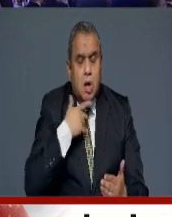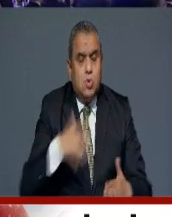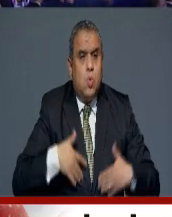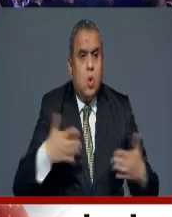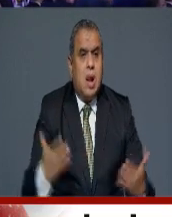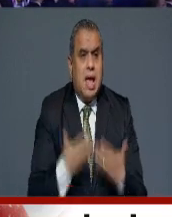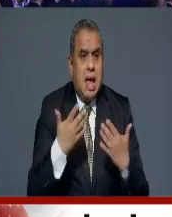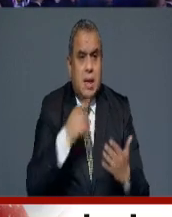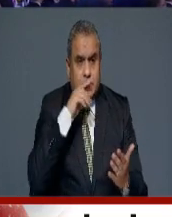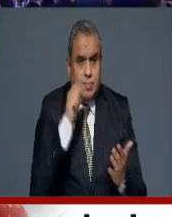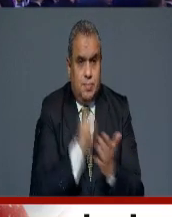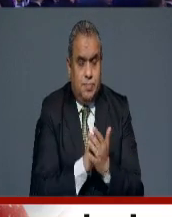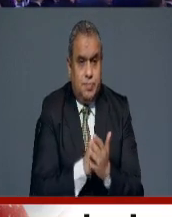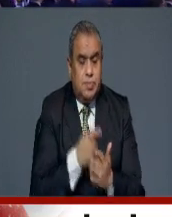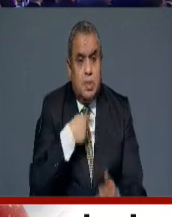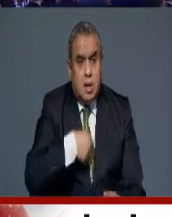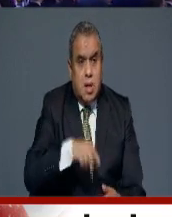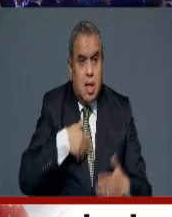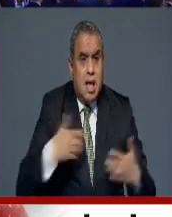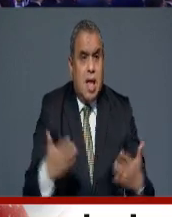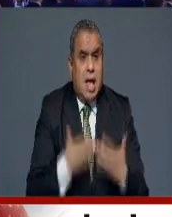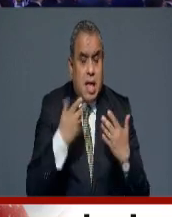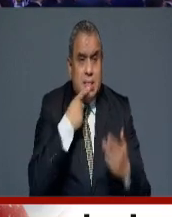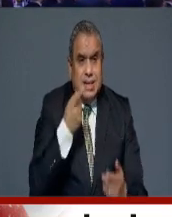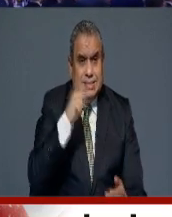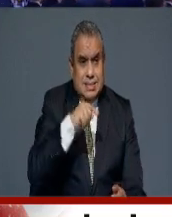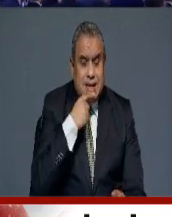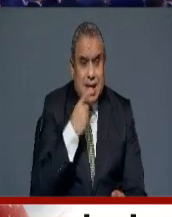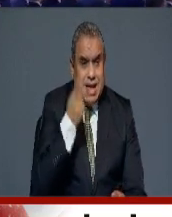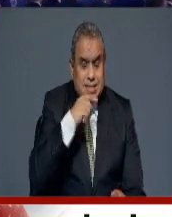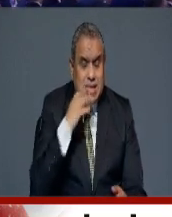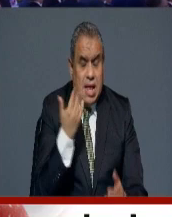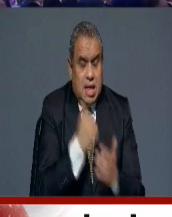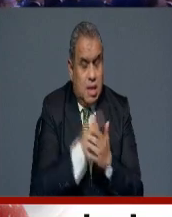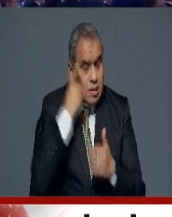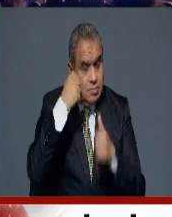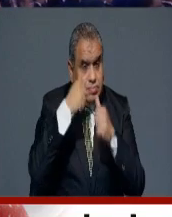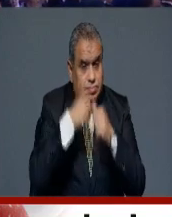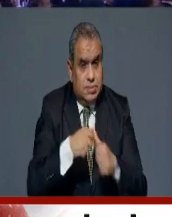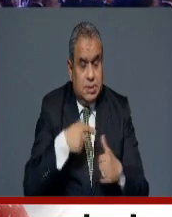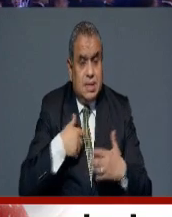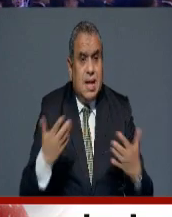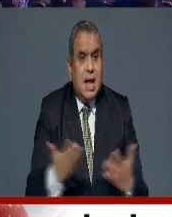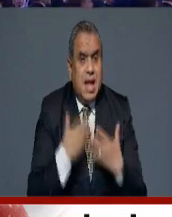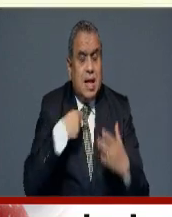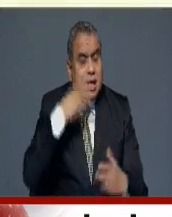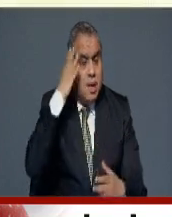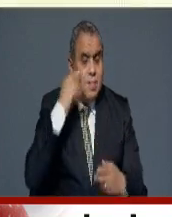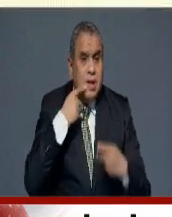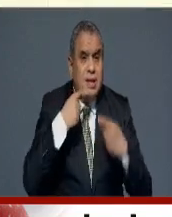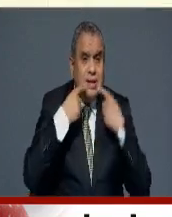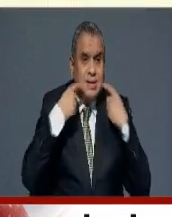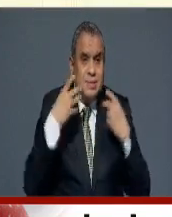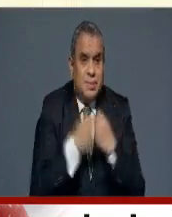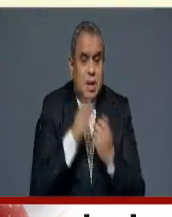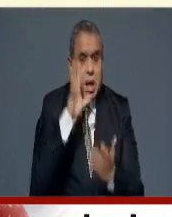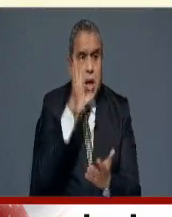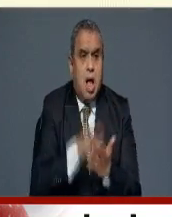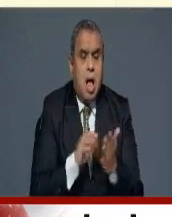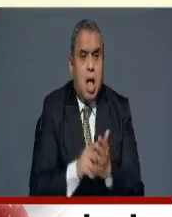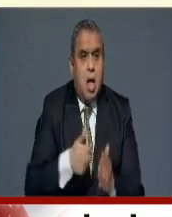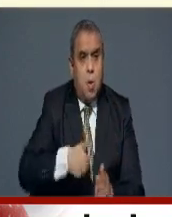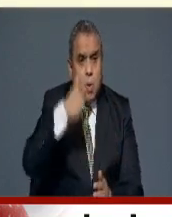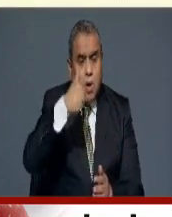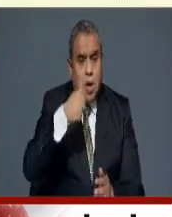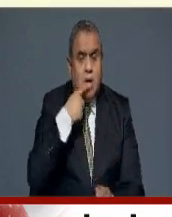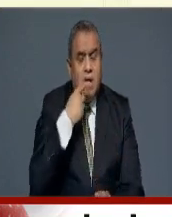الحقيقة كل عيد في مصر في كل عصر ليه ملامحه وكل عيد ليه بهجة. خلونا نبدأ مع حضراتكم